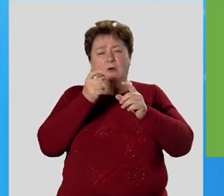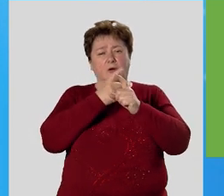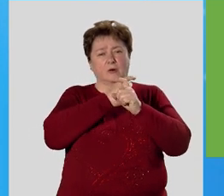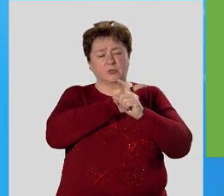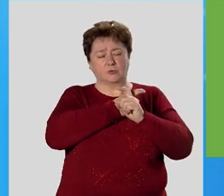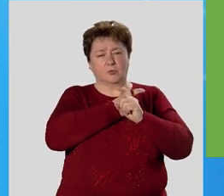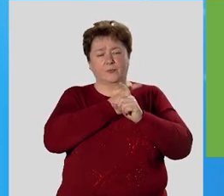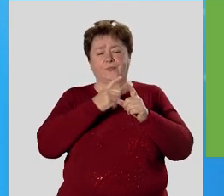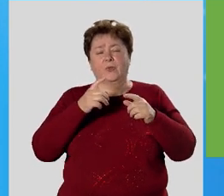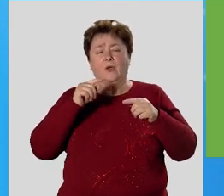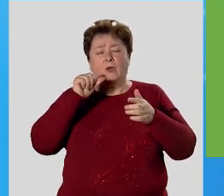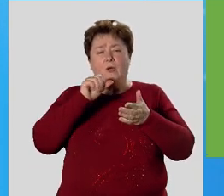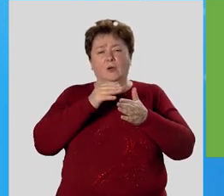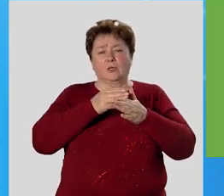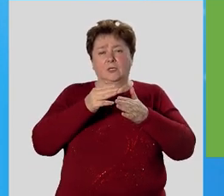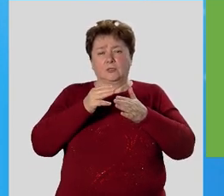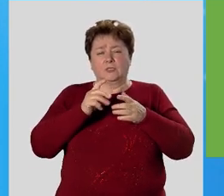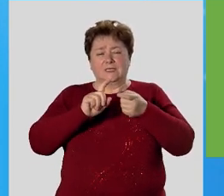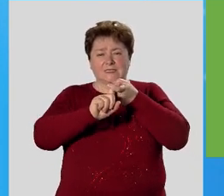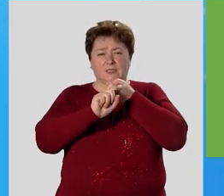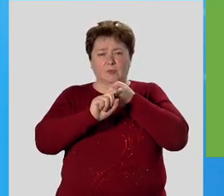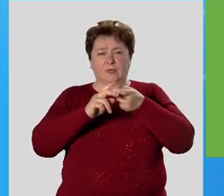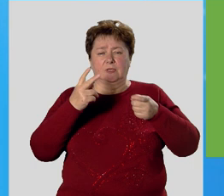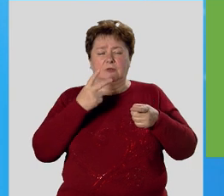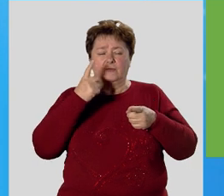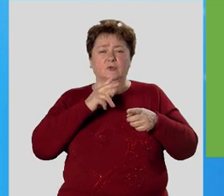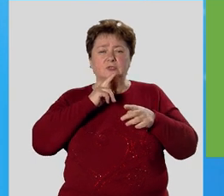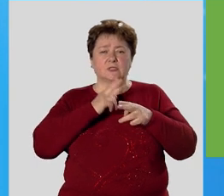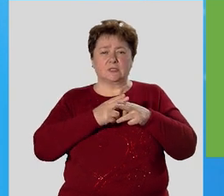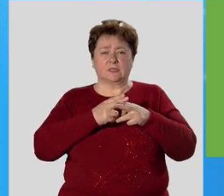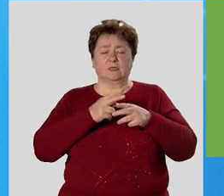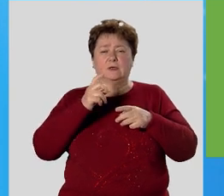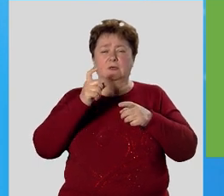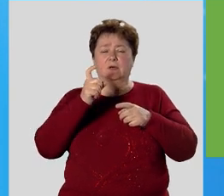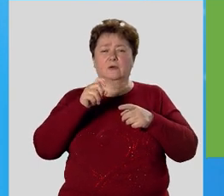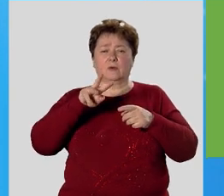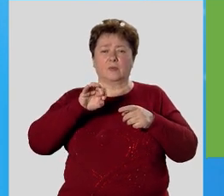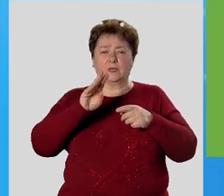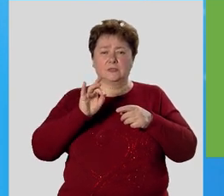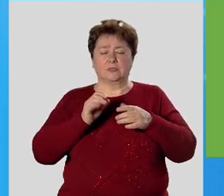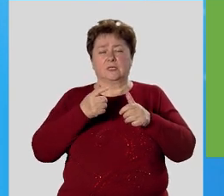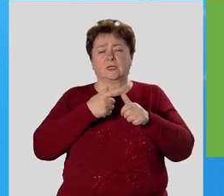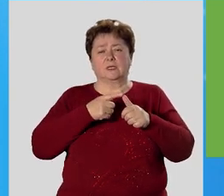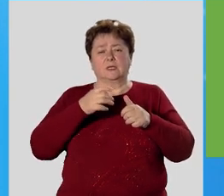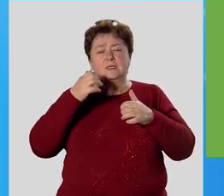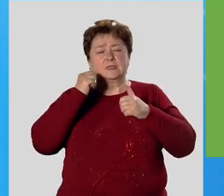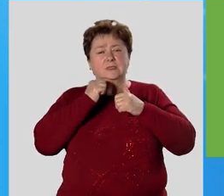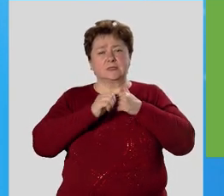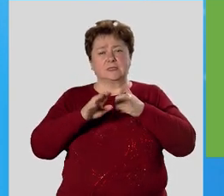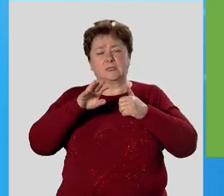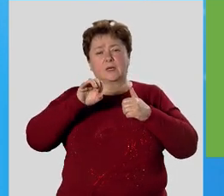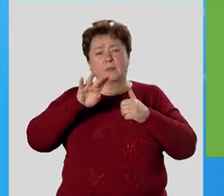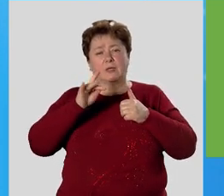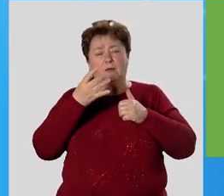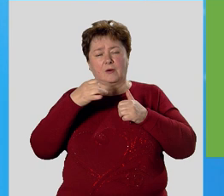хромосому. Участок сцепления двух сестринских хроматид называется